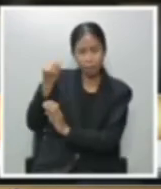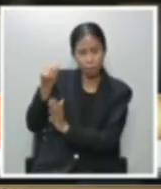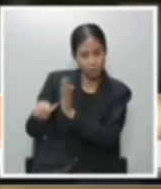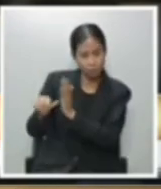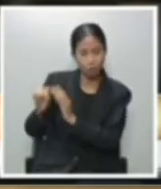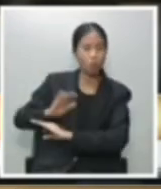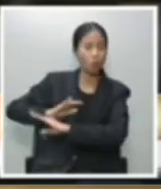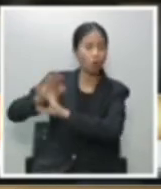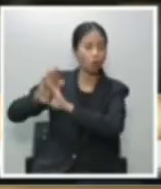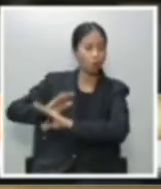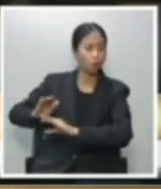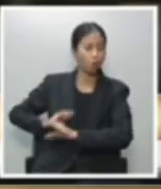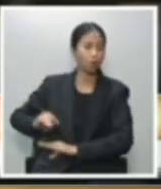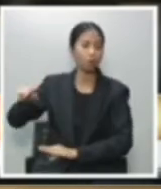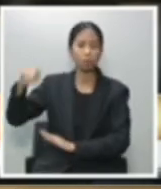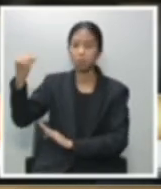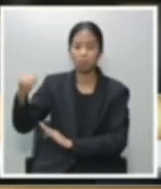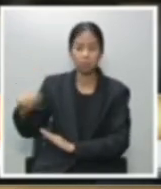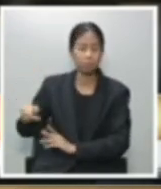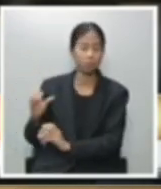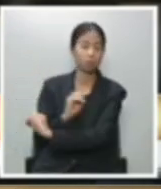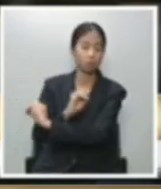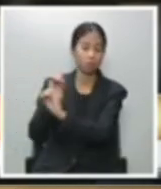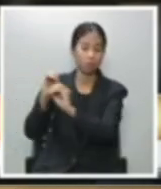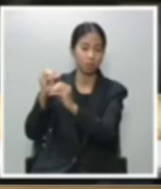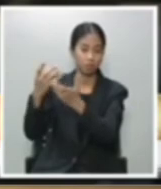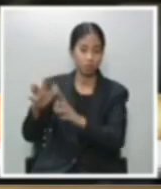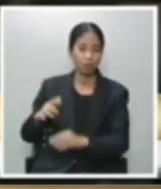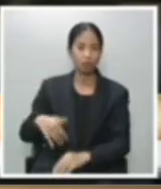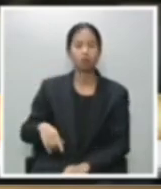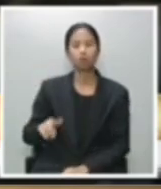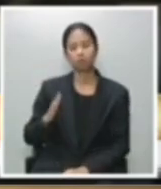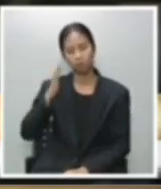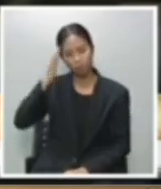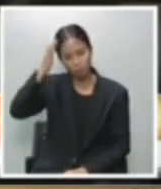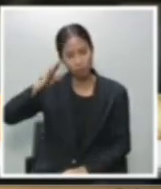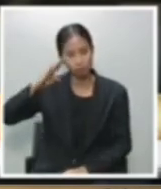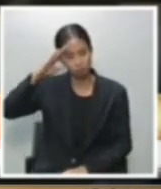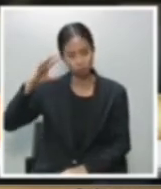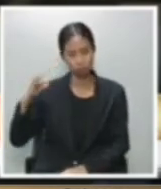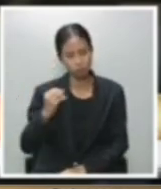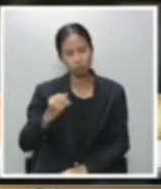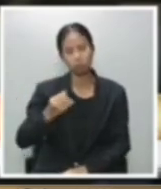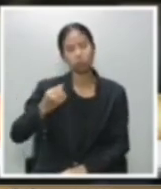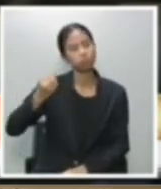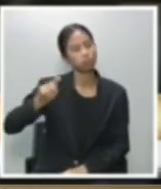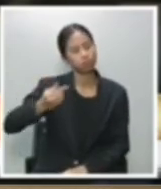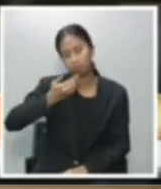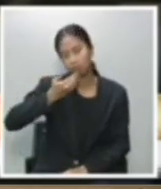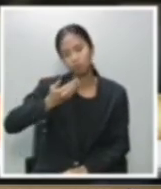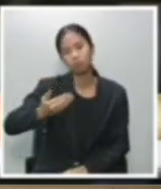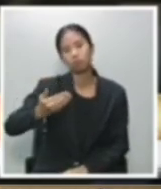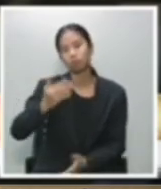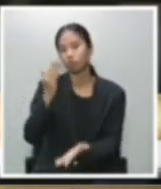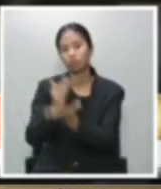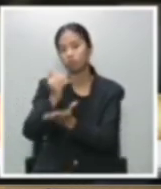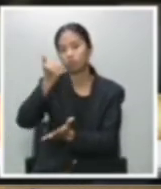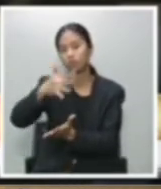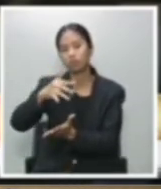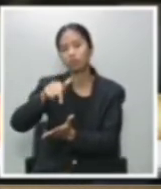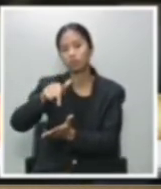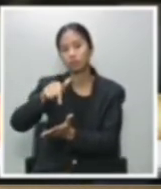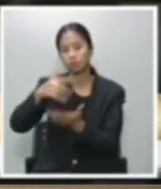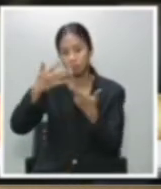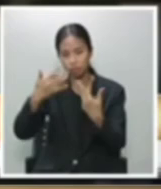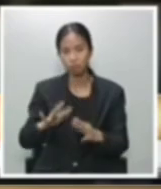หารไม่มีทางที่การรัฐประหารจะหยุดได้ในประเทศไทยจะเป็นอย่างนี้เลยแนวคำพิพากษา